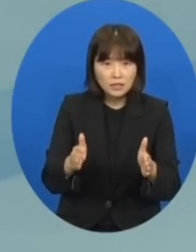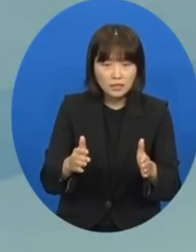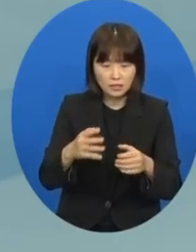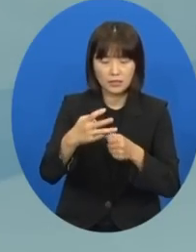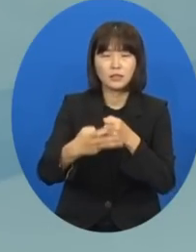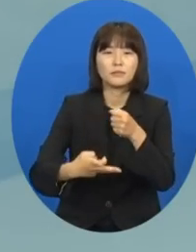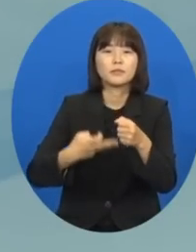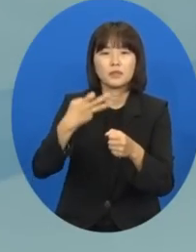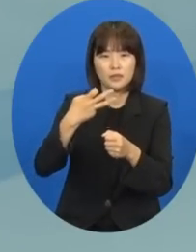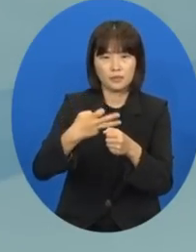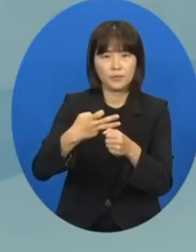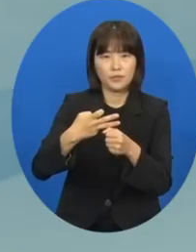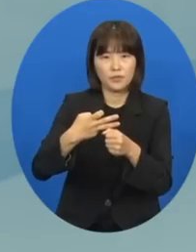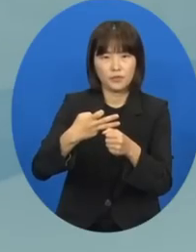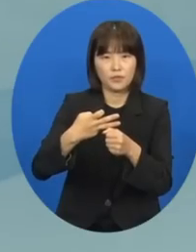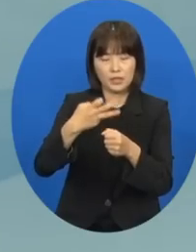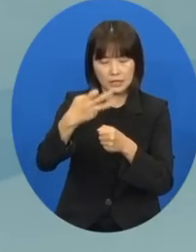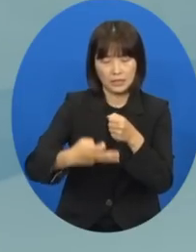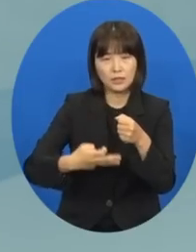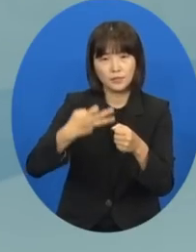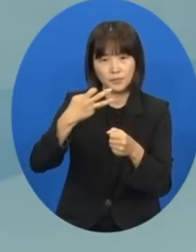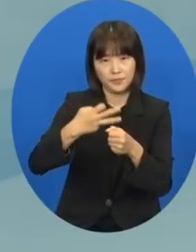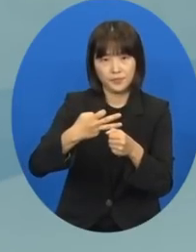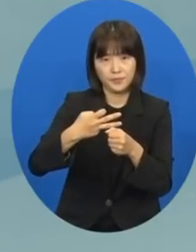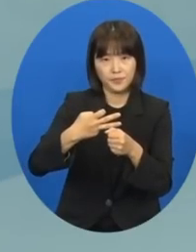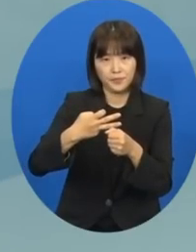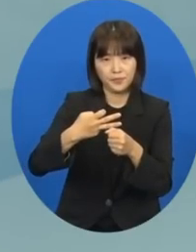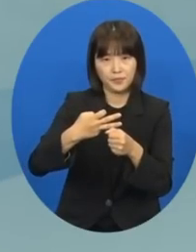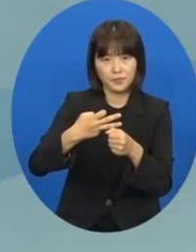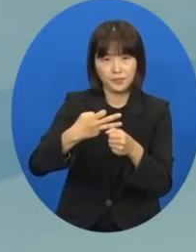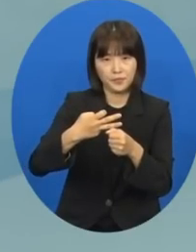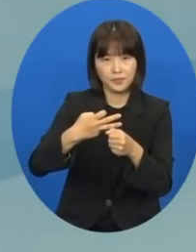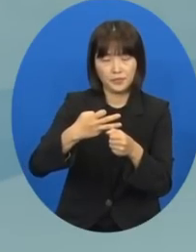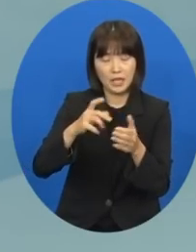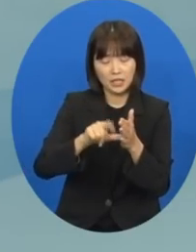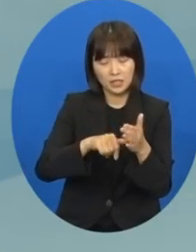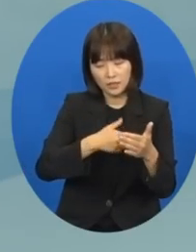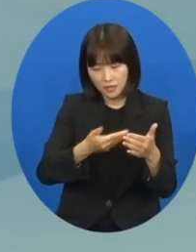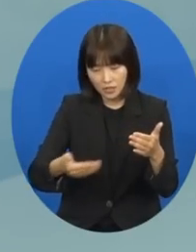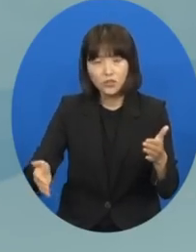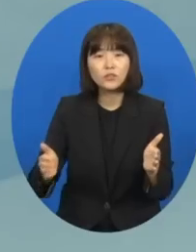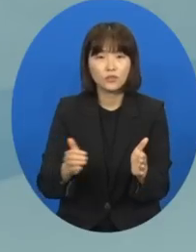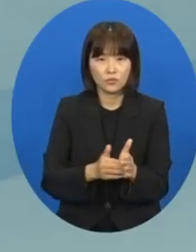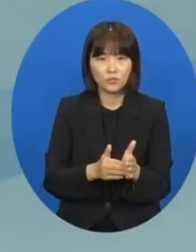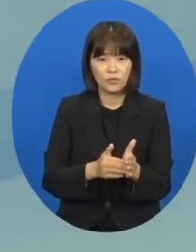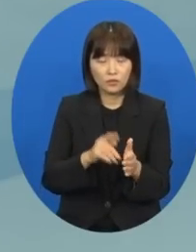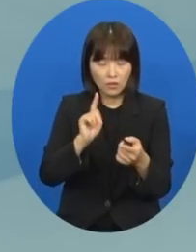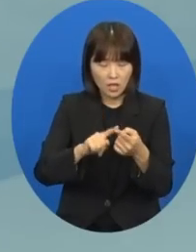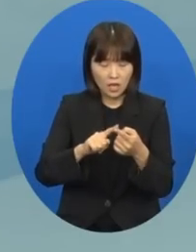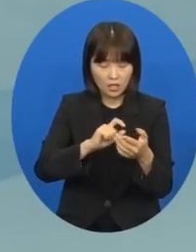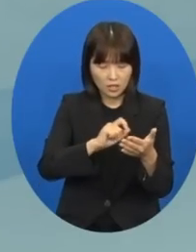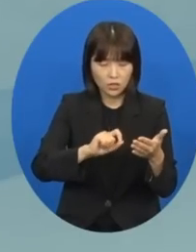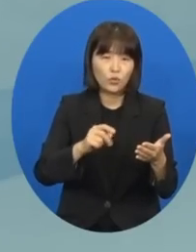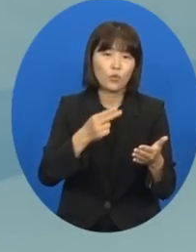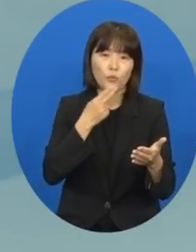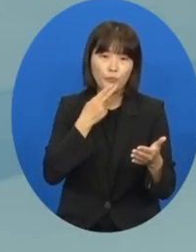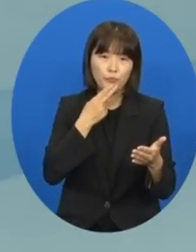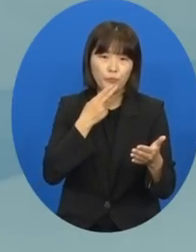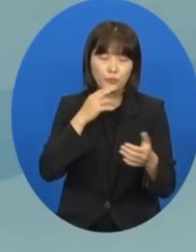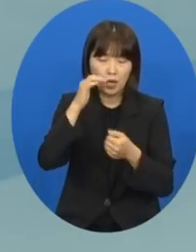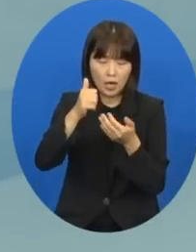13년. 13년이 이미 흘러버렸어요. 13년이 기록이 안 되어 있습니다. 하나님이 나타나지도